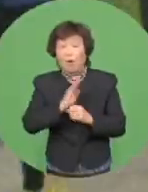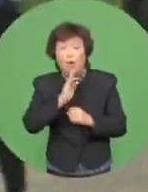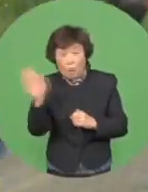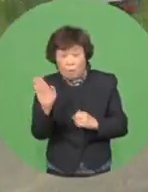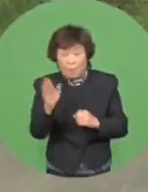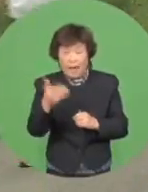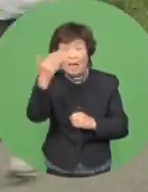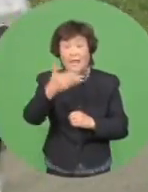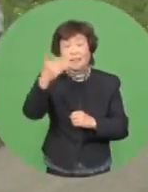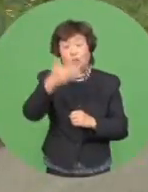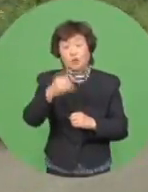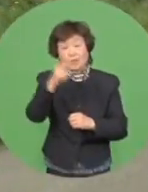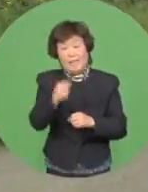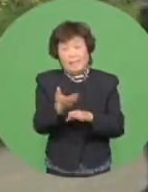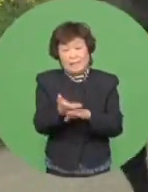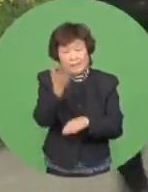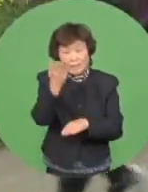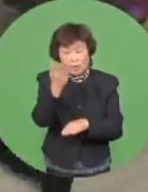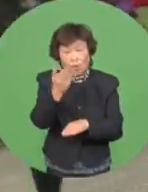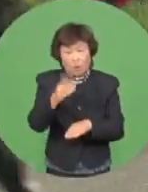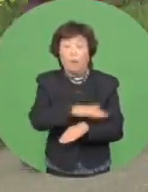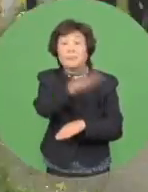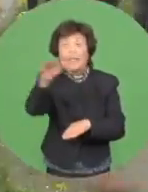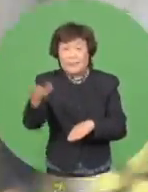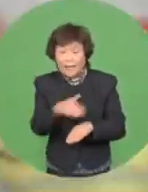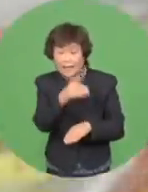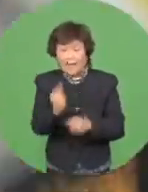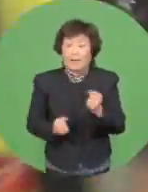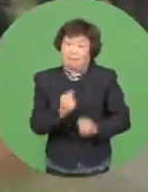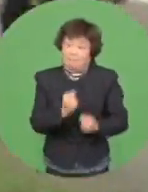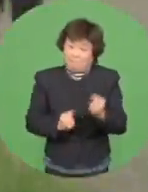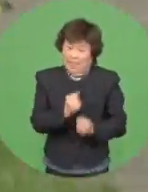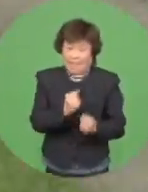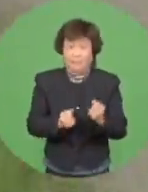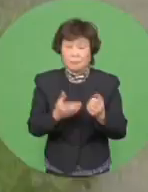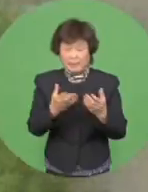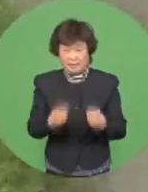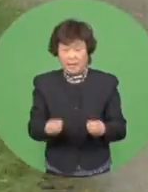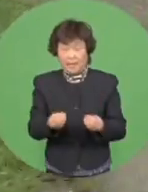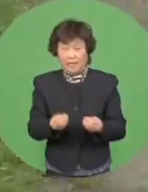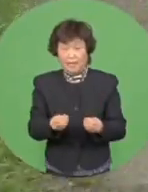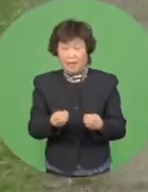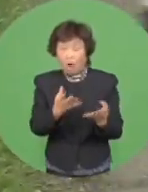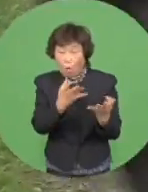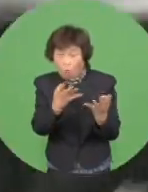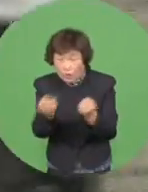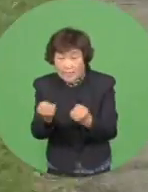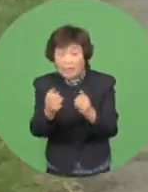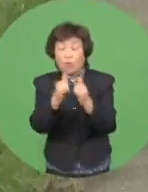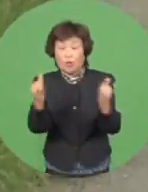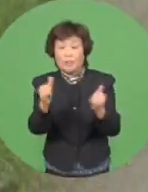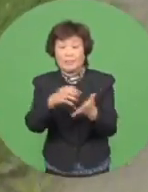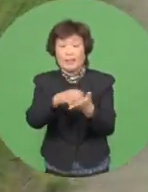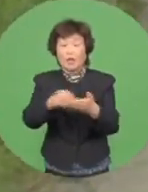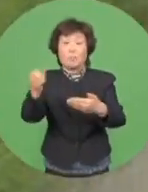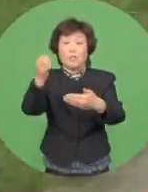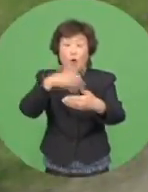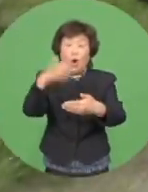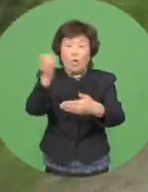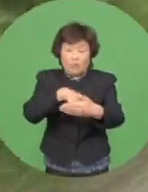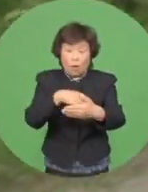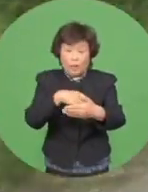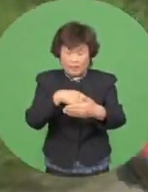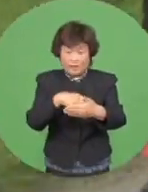9000人を超えるランナーがこの道を走り抜けました。大勢の人たちがゴミを拾い、きれいにしたマラソンロ